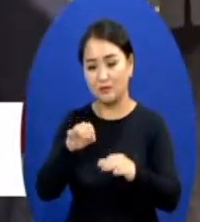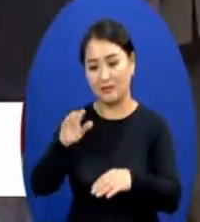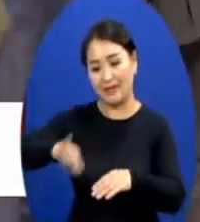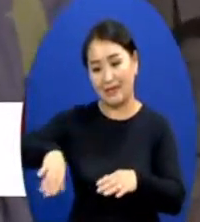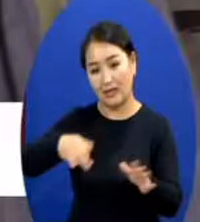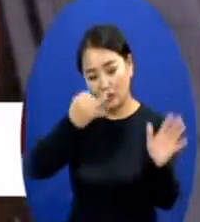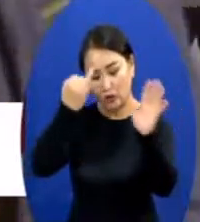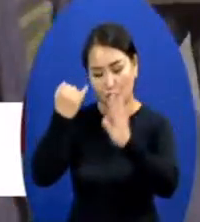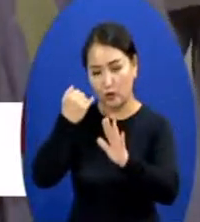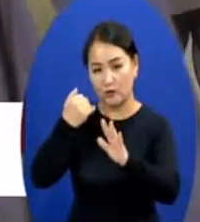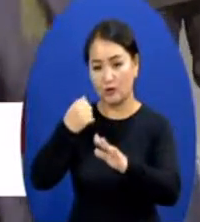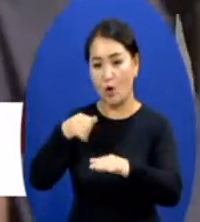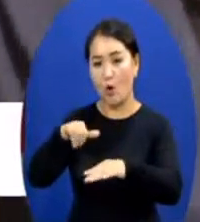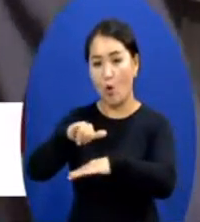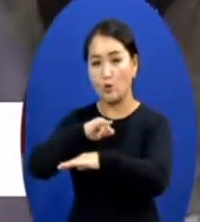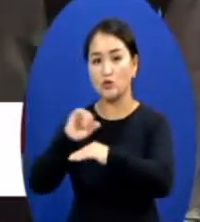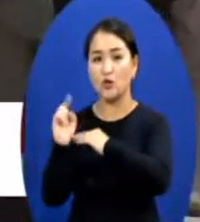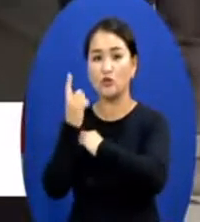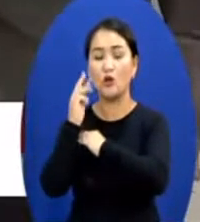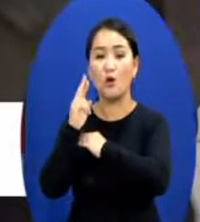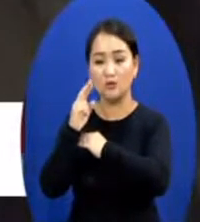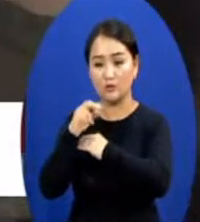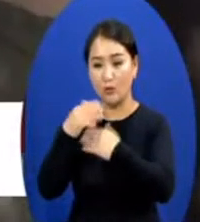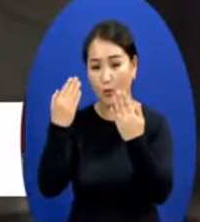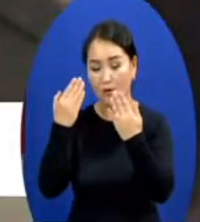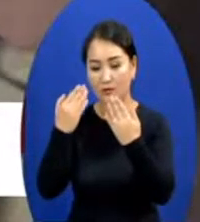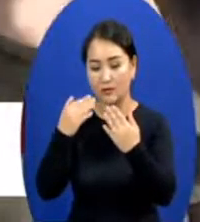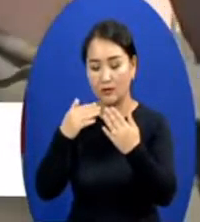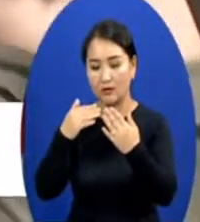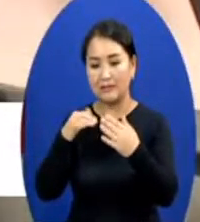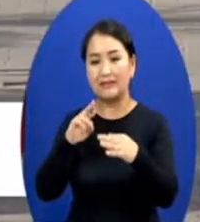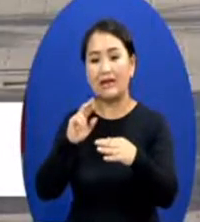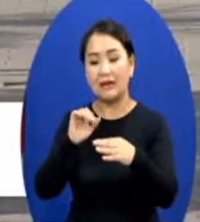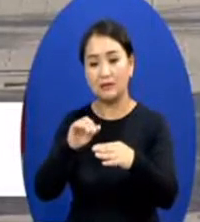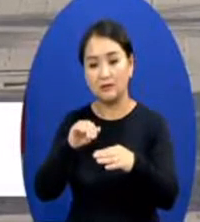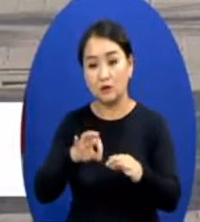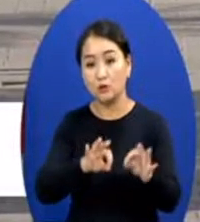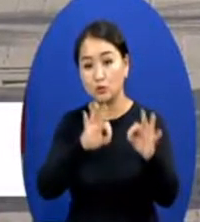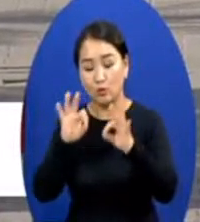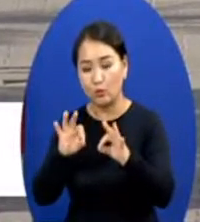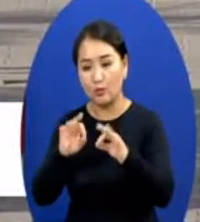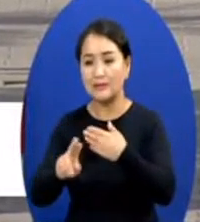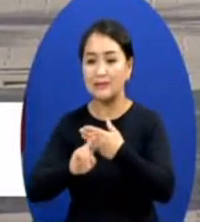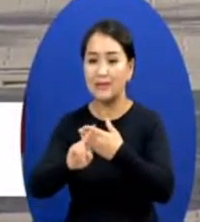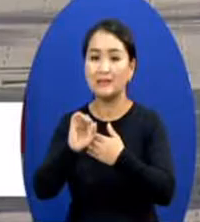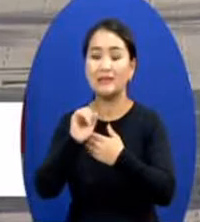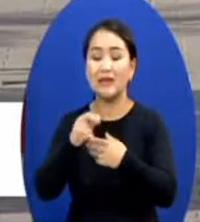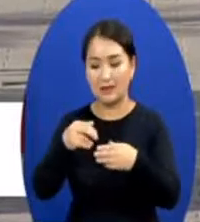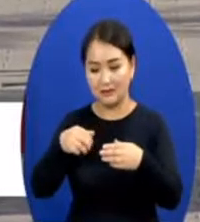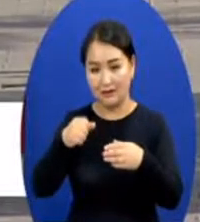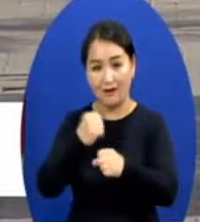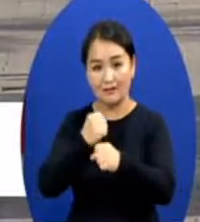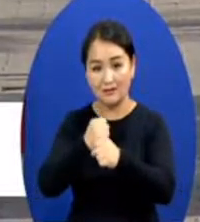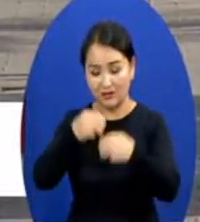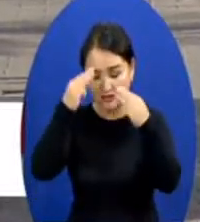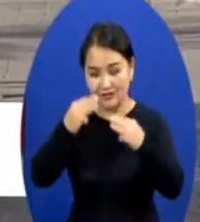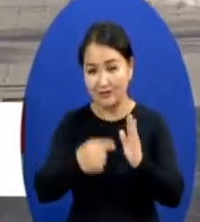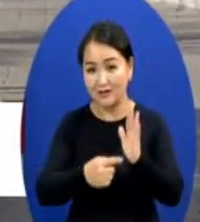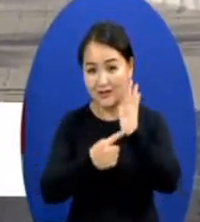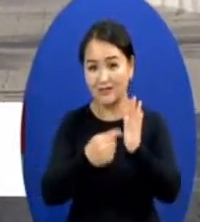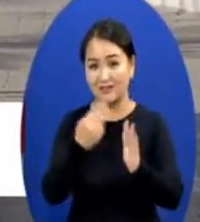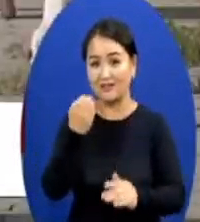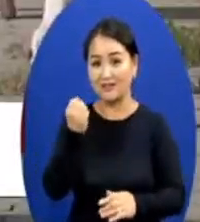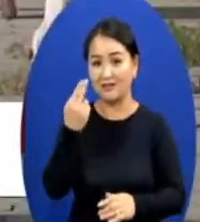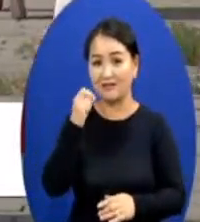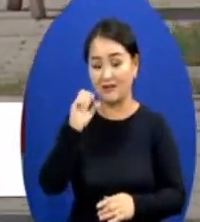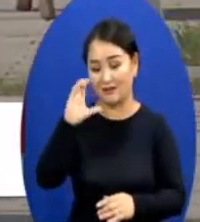комисс хуралдаж засгийн газрын хуралдаанаар өндөржүүлсэн бэлэн байдлын хугацаагаа хэрхэн сунгах, цаашдаа хэрхэн ажиллах тухай шийдвэр гаргах юм байна. Шадар сайдын